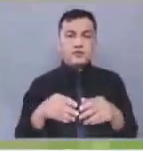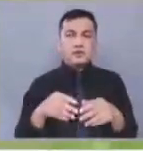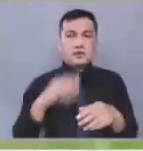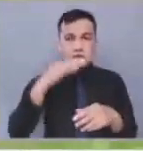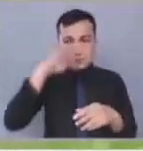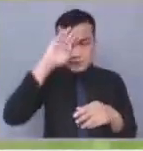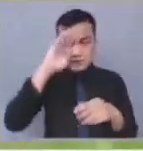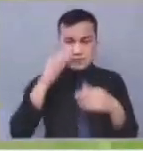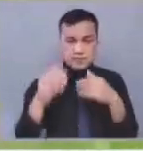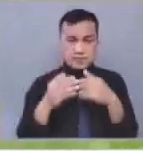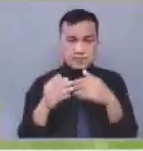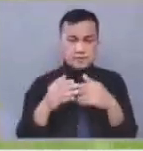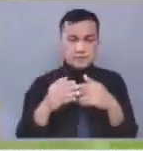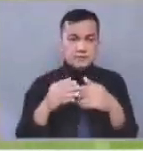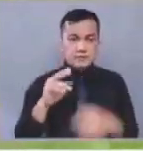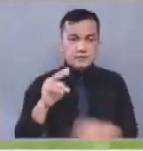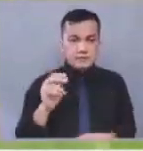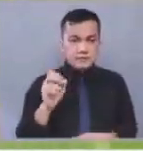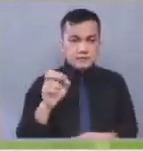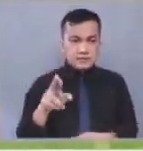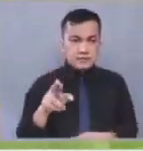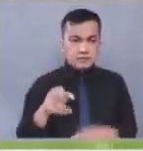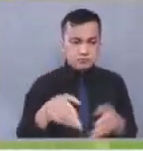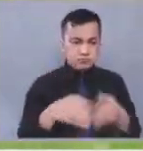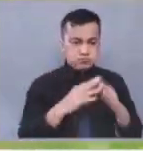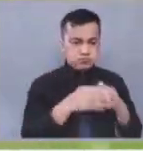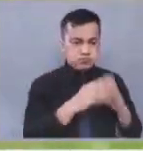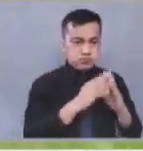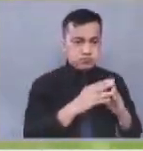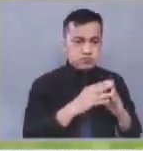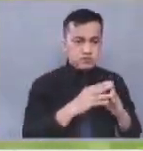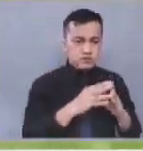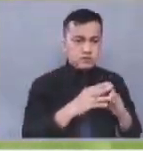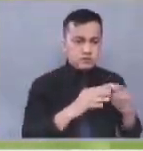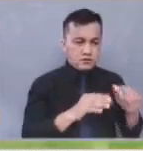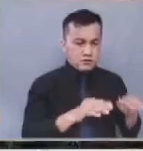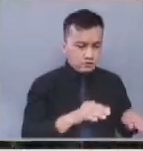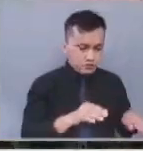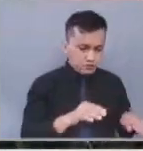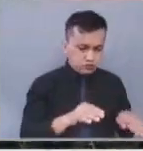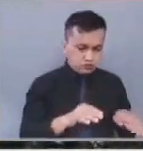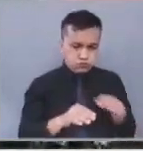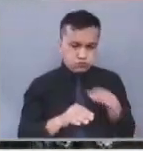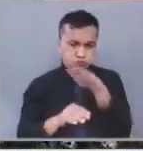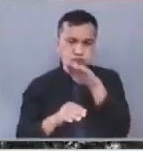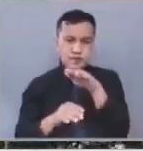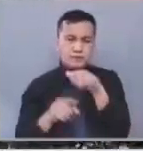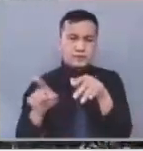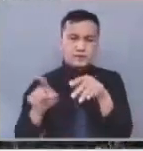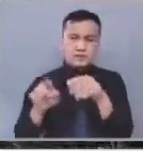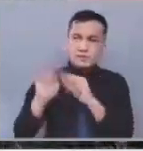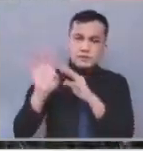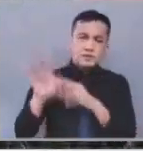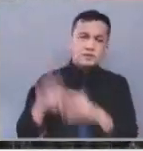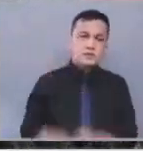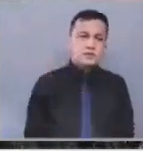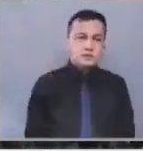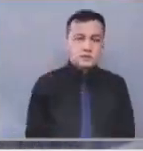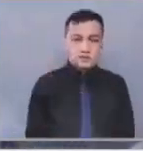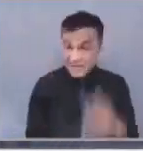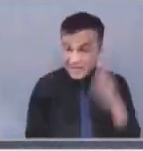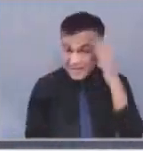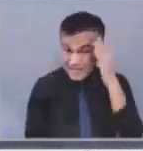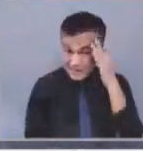yung atras ng development ay from the lowland to the upland, no? Alam natin naman siguro yung